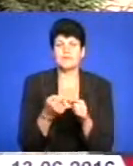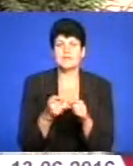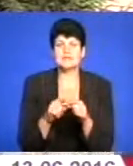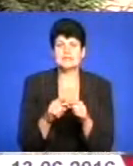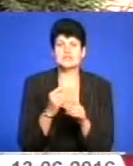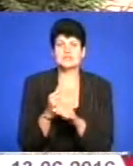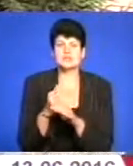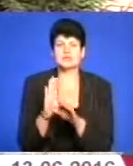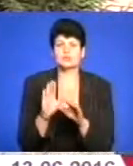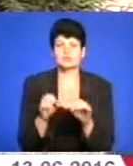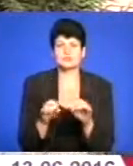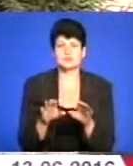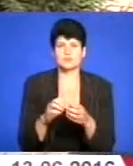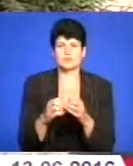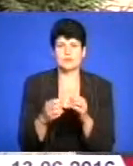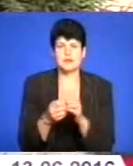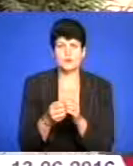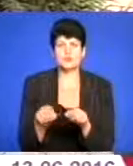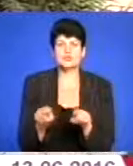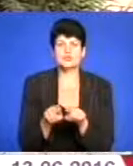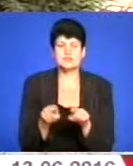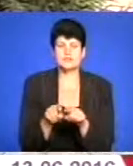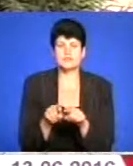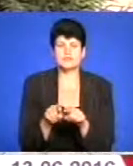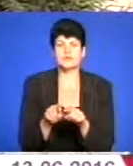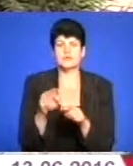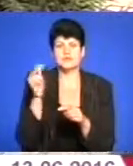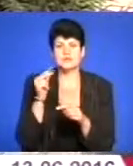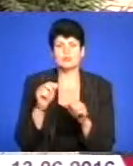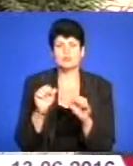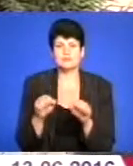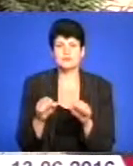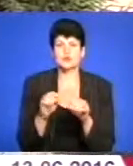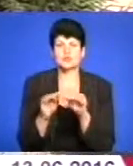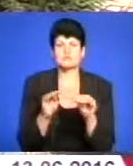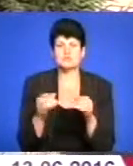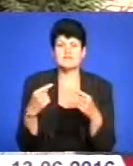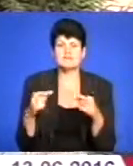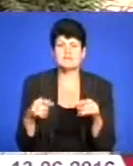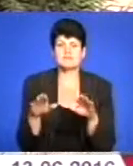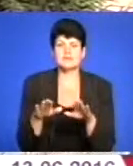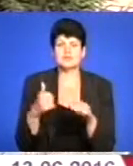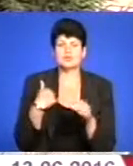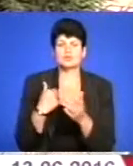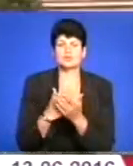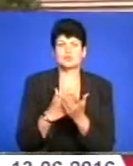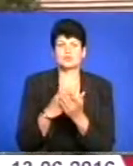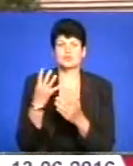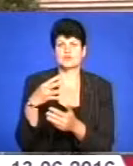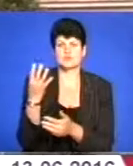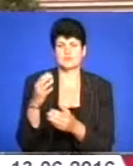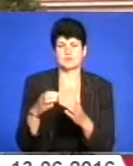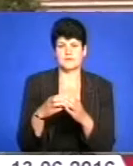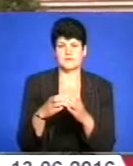військову частину, тут буде розміщено щонайменше 800 військовослужбовців. Якщо ми говоримо про Чортків, там буде щонайменше 500